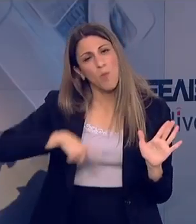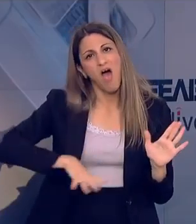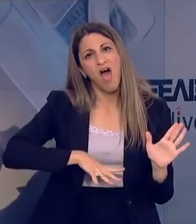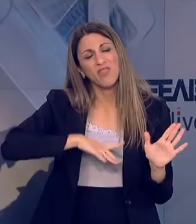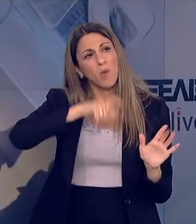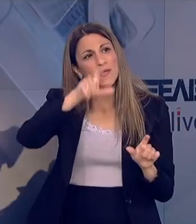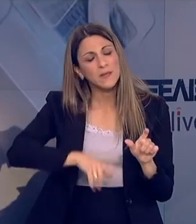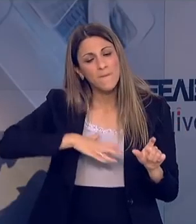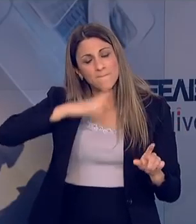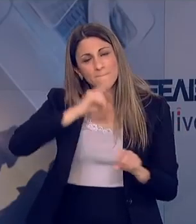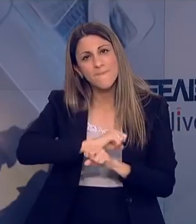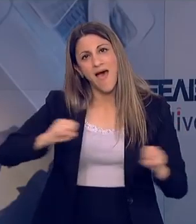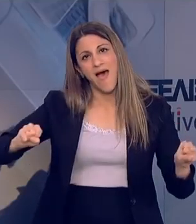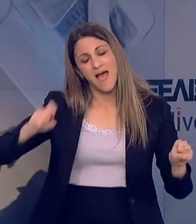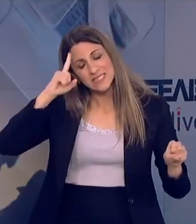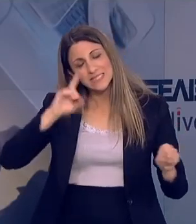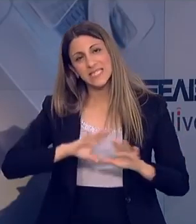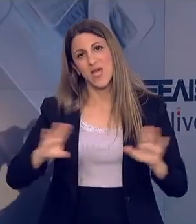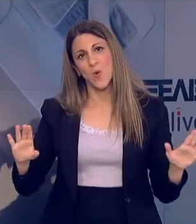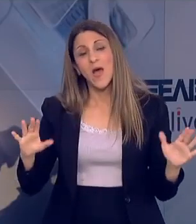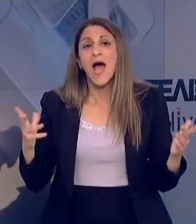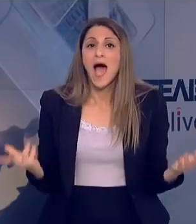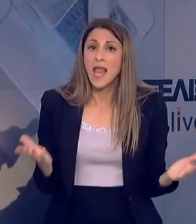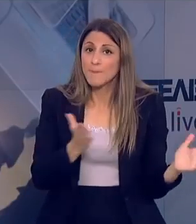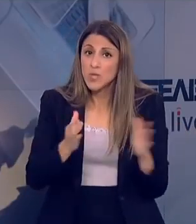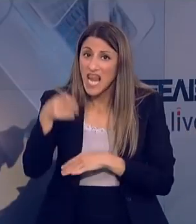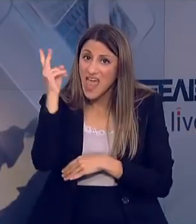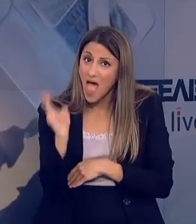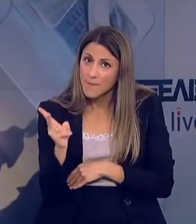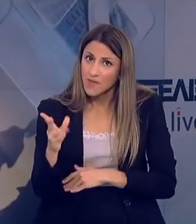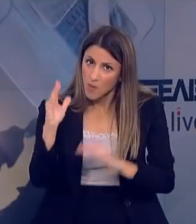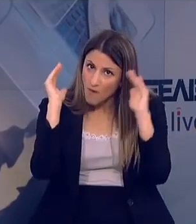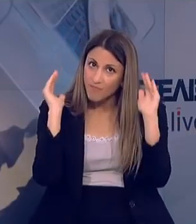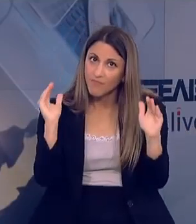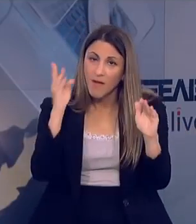δείχνουν και ταυτόχρονα μια υποεκτίμηση της κατάστασης και σε κάποιες περιπτώσεις και άγνοια κινδύνου.